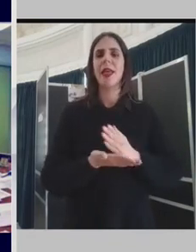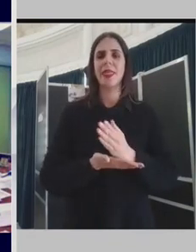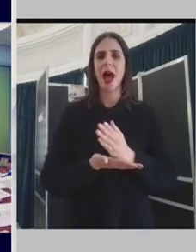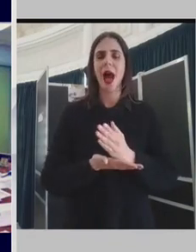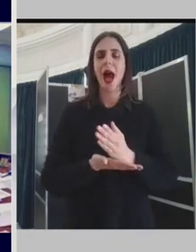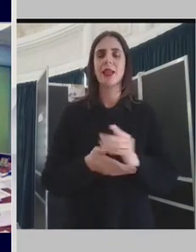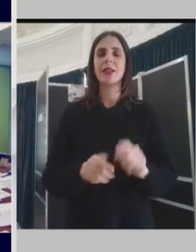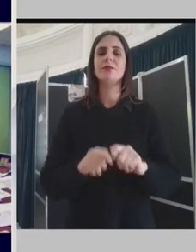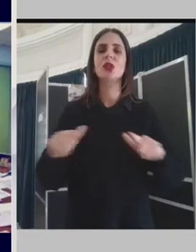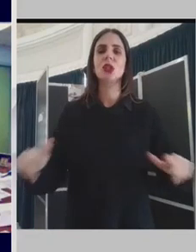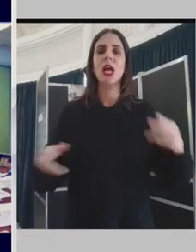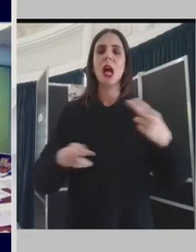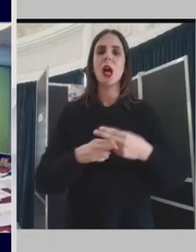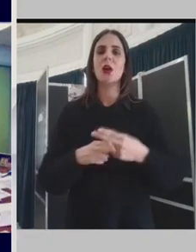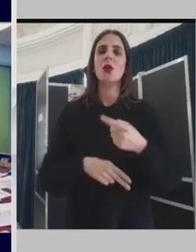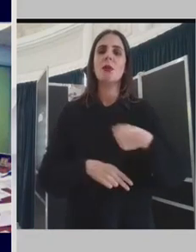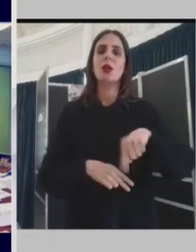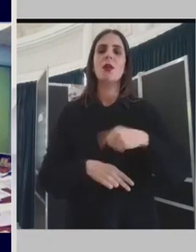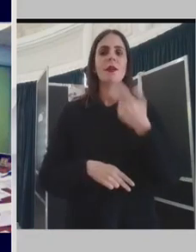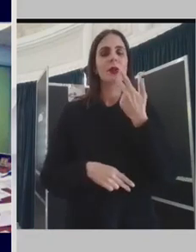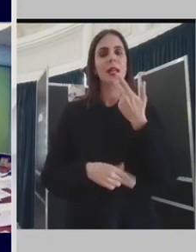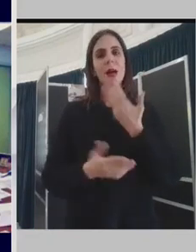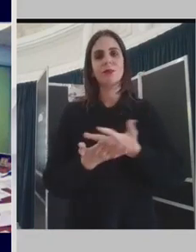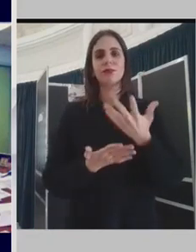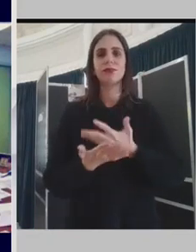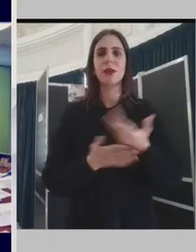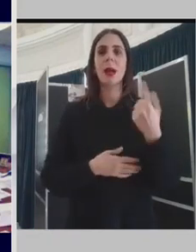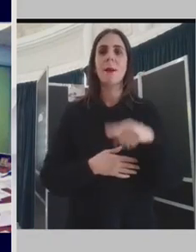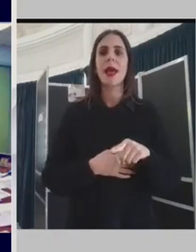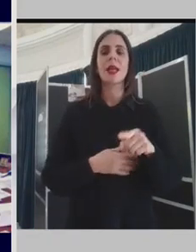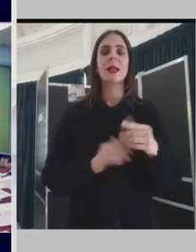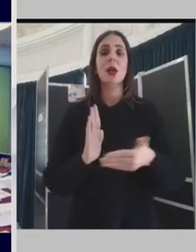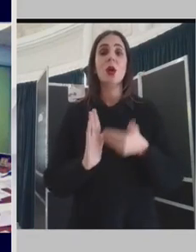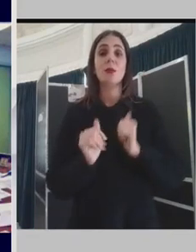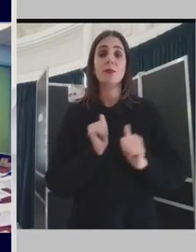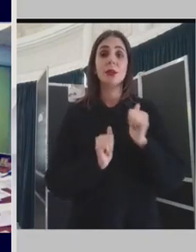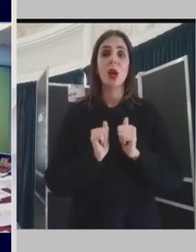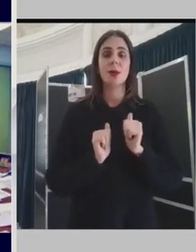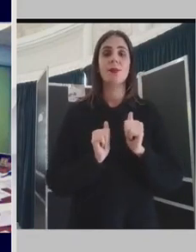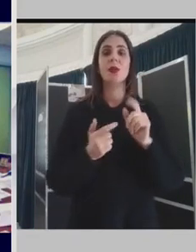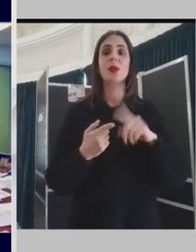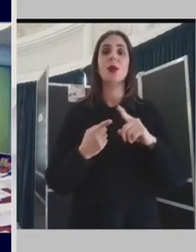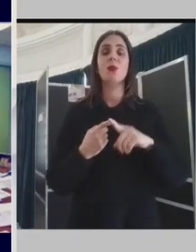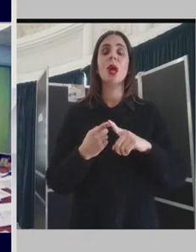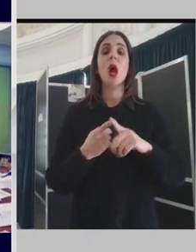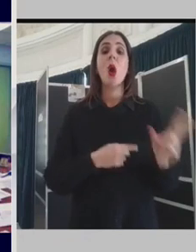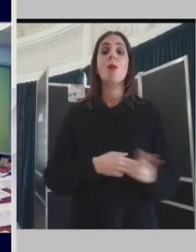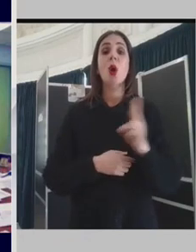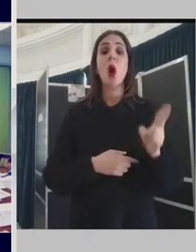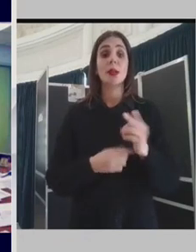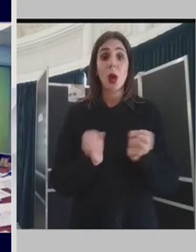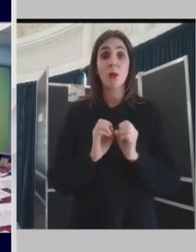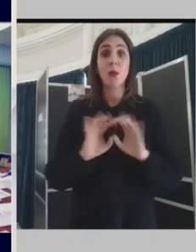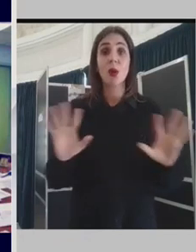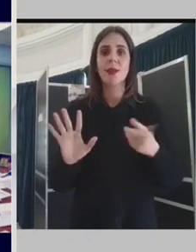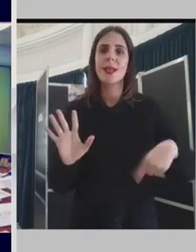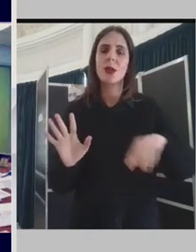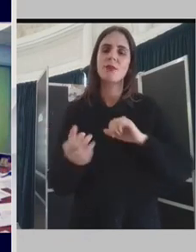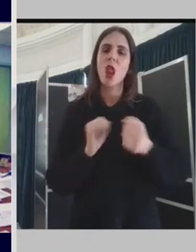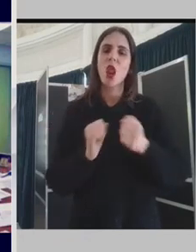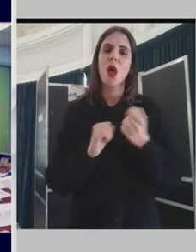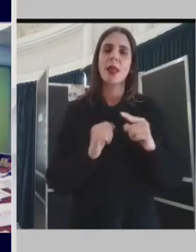merito all'argomento della defibrillazione precoce nella lotta contro la morte improvvisa. Io sono il direttore